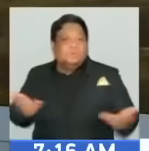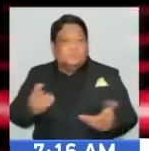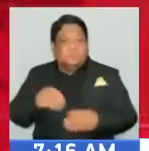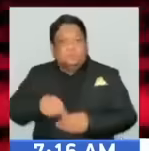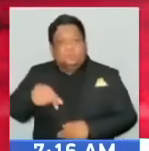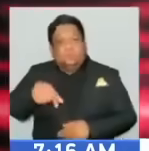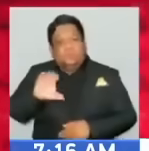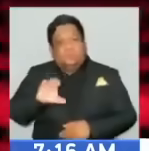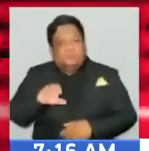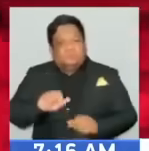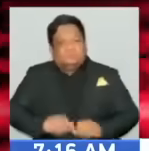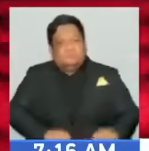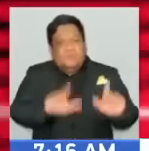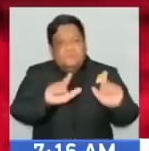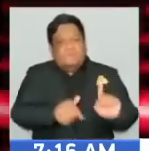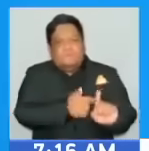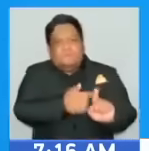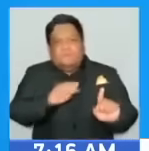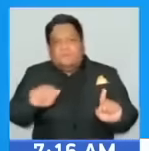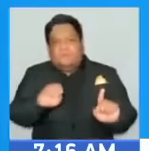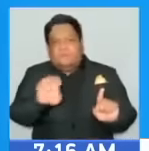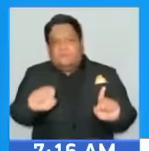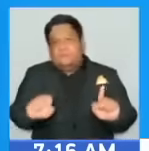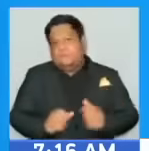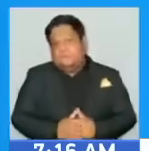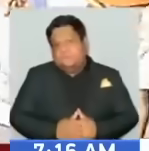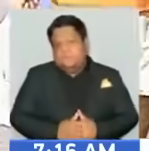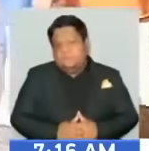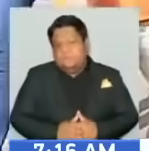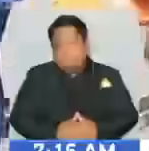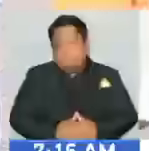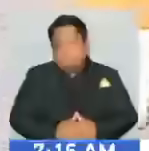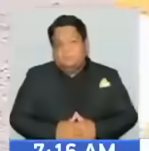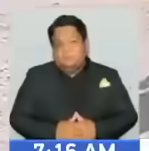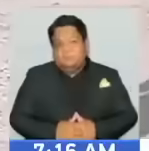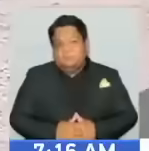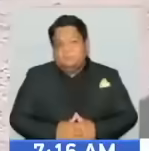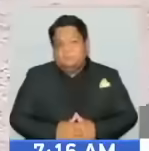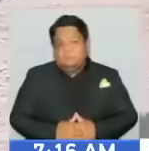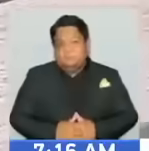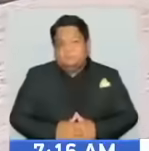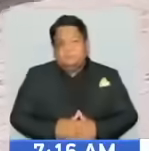James Agustin. Good morning, James. Gaano kataas ang presyong yan?